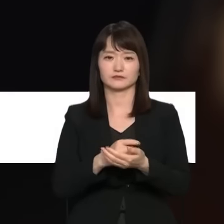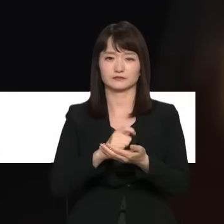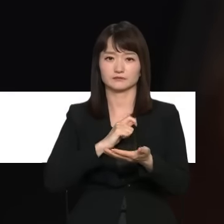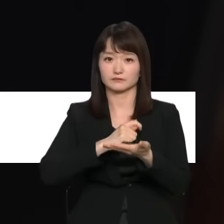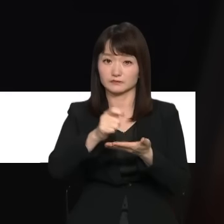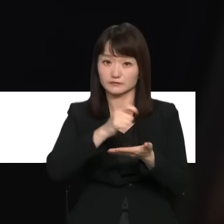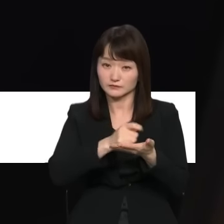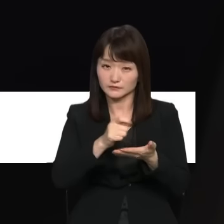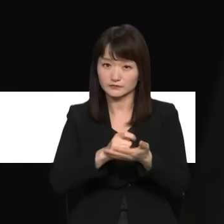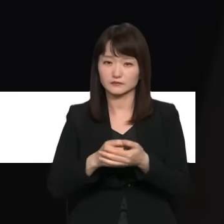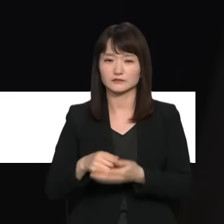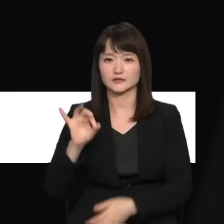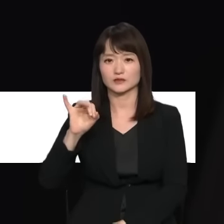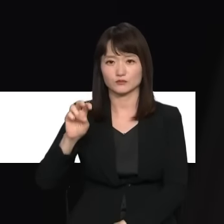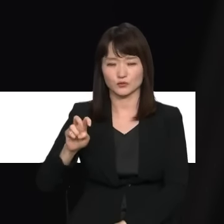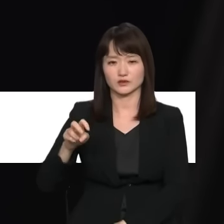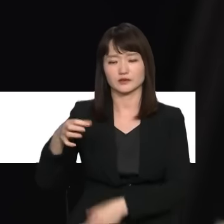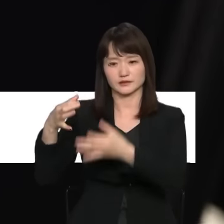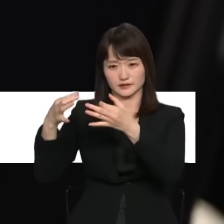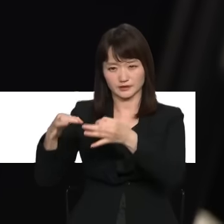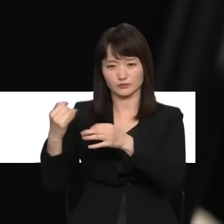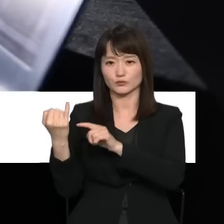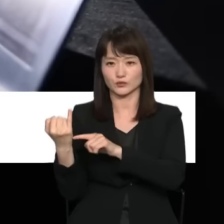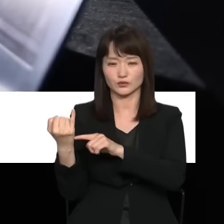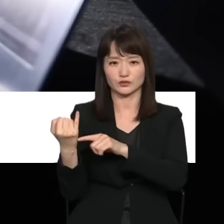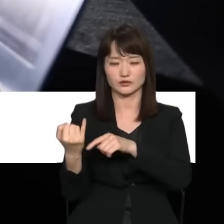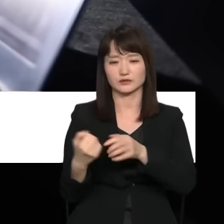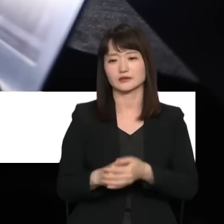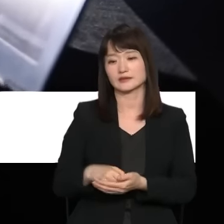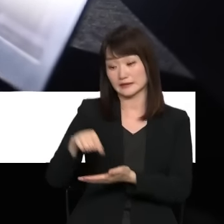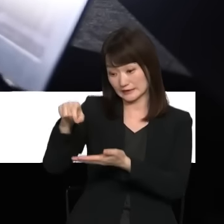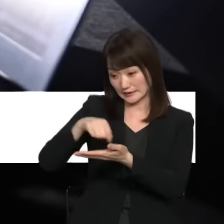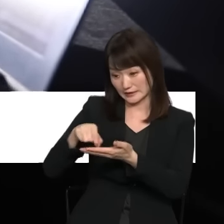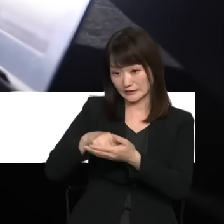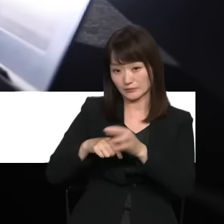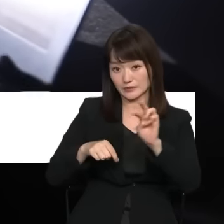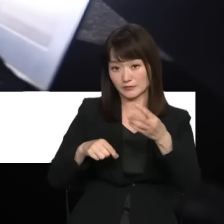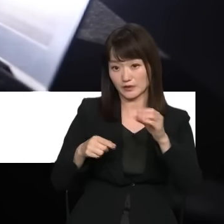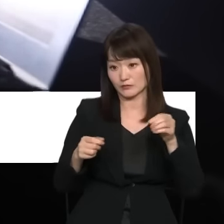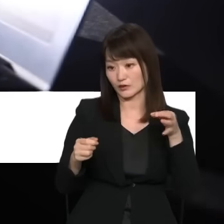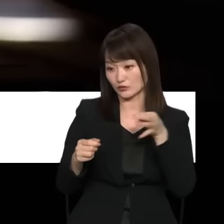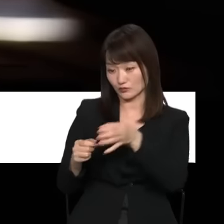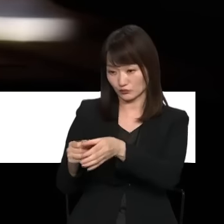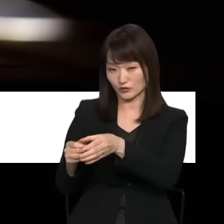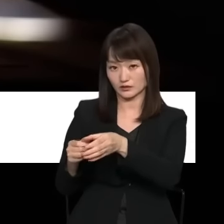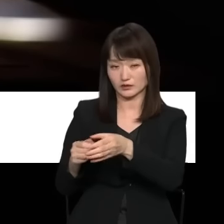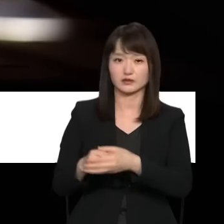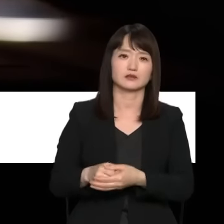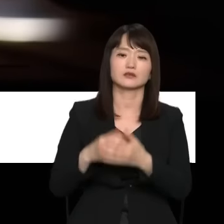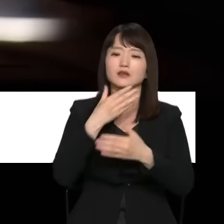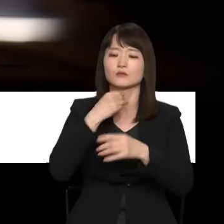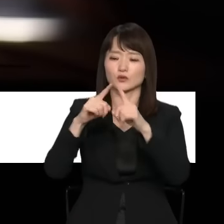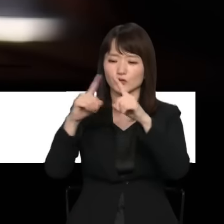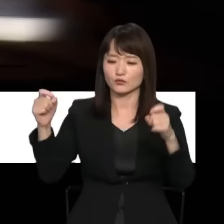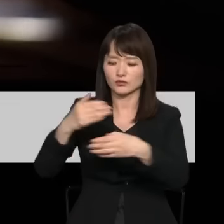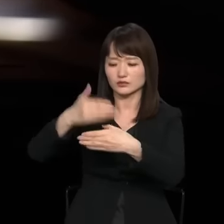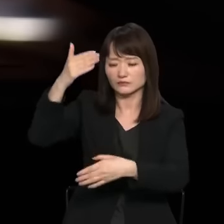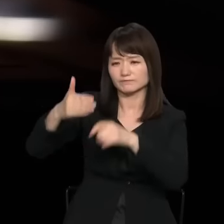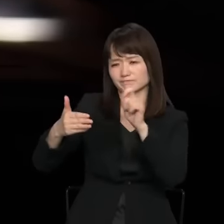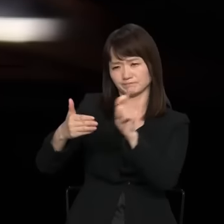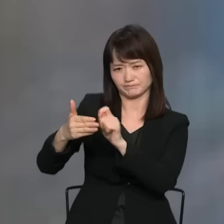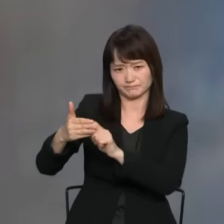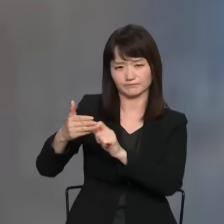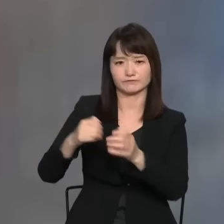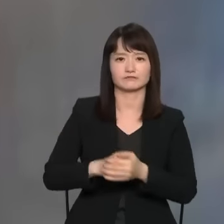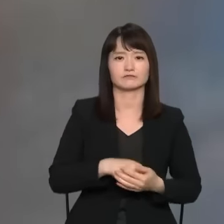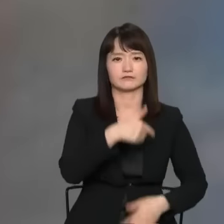통해 임모군과 김모양에게 낙서하면 300만 원을 주겠다고 해 경복궁 담장을 훼손하게 한 혐의를 받고 있습니다. 강